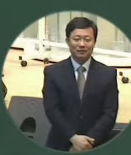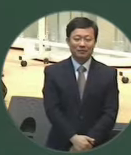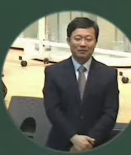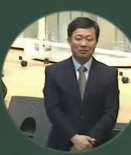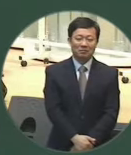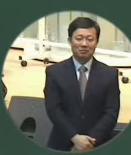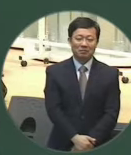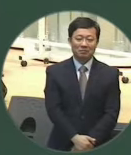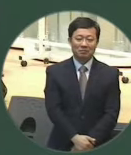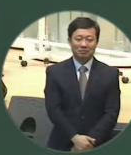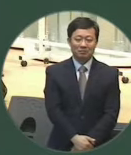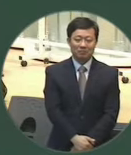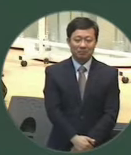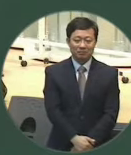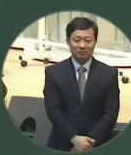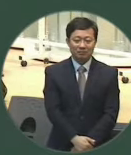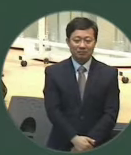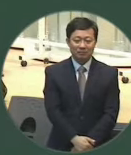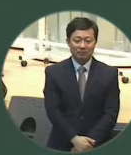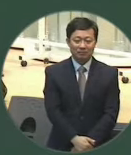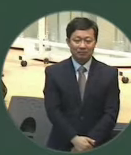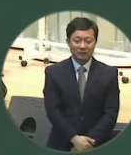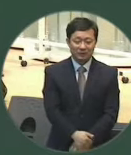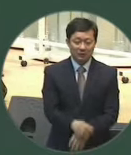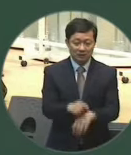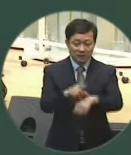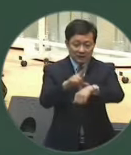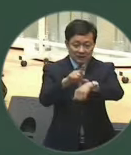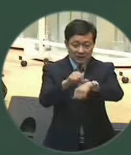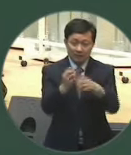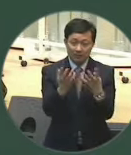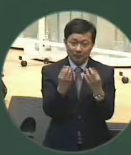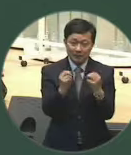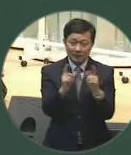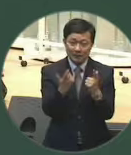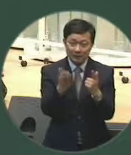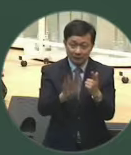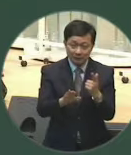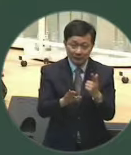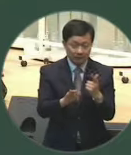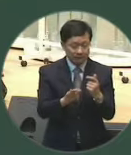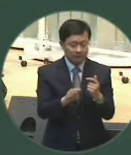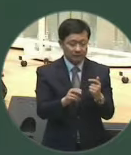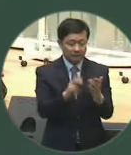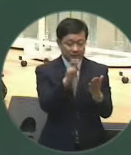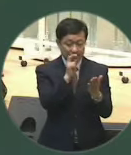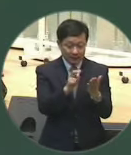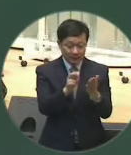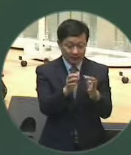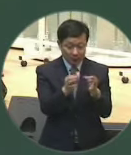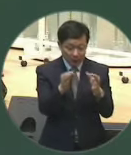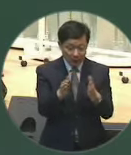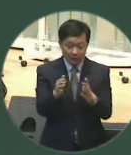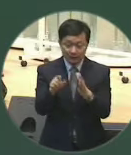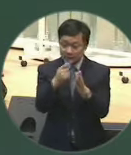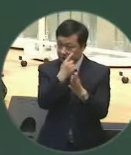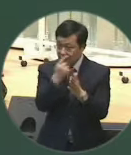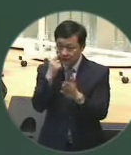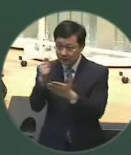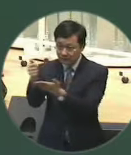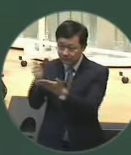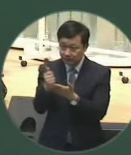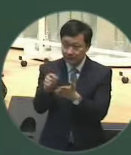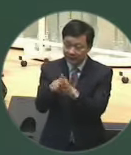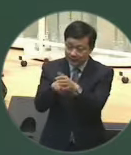the gospel of Christ. 그래서 그저 시간이 많이 없기 때문에요. 그 증인을 세우거나 그때 희미한 그 영상을